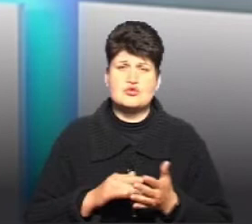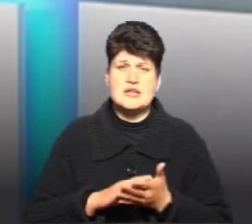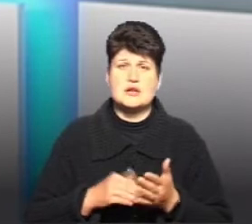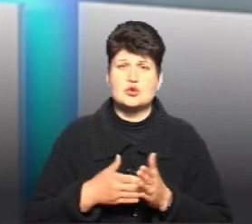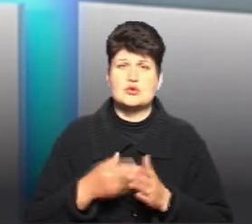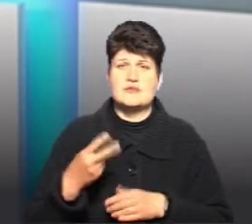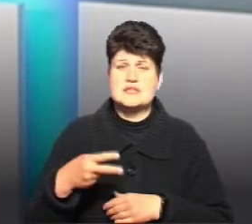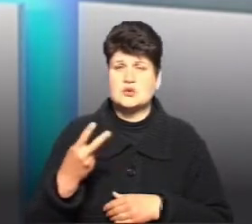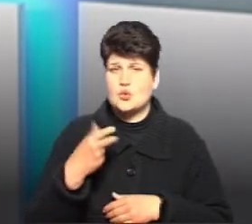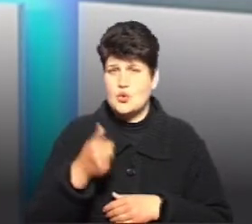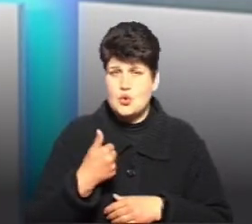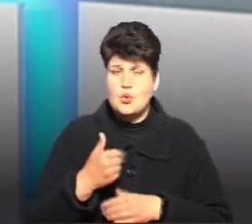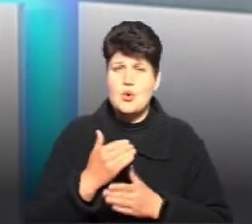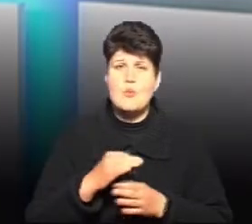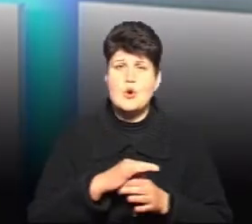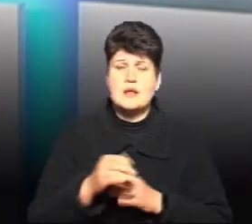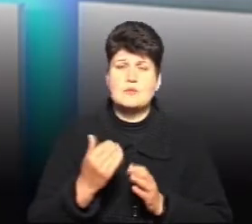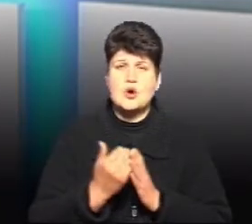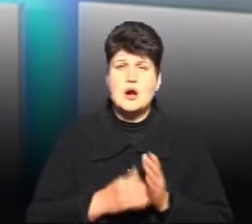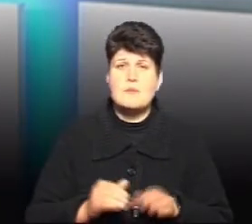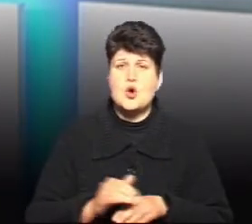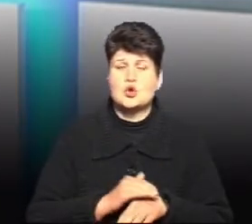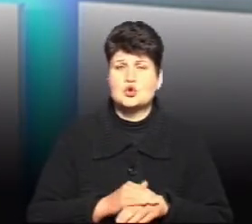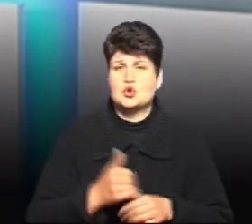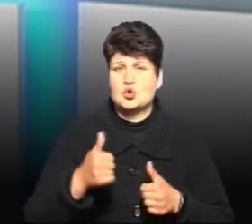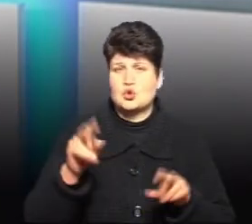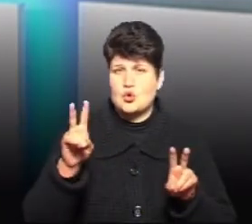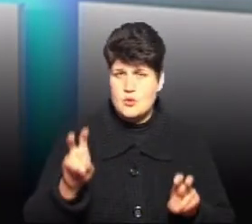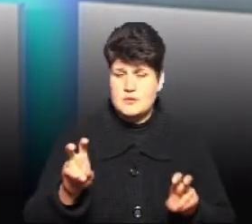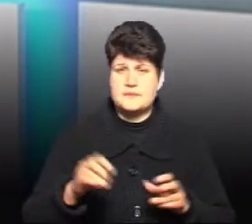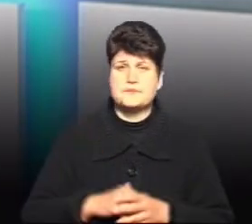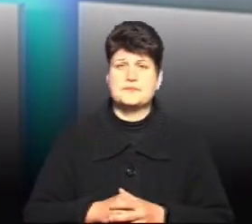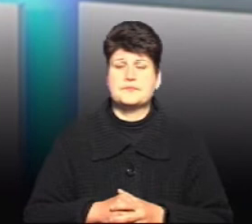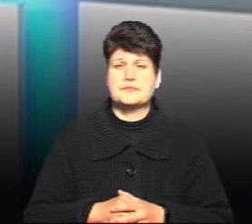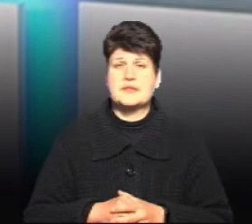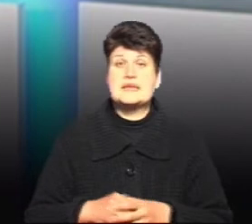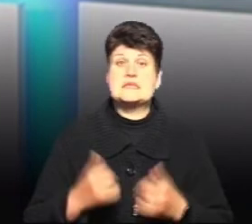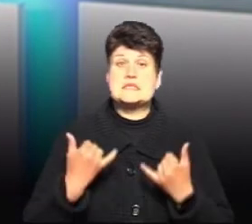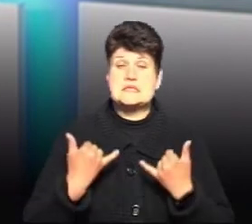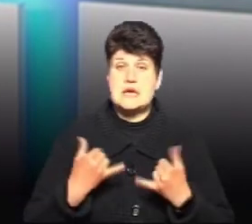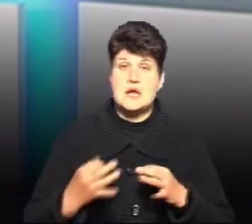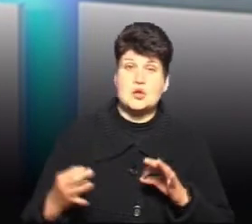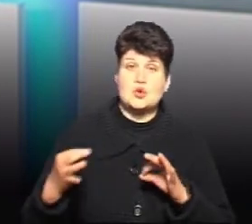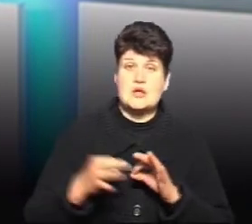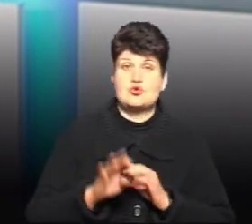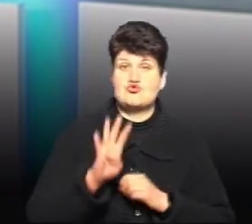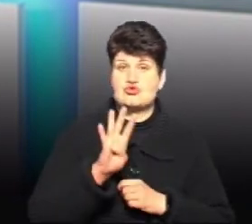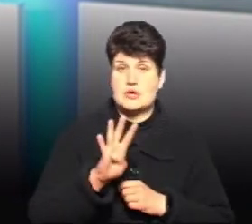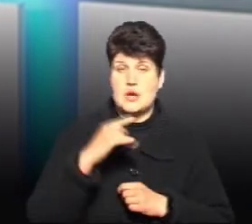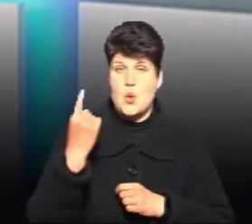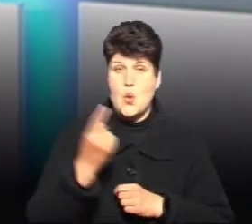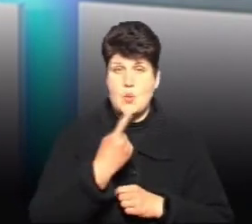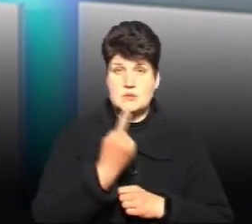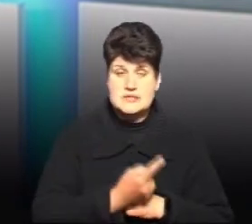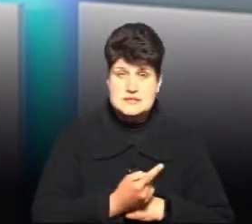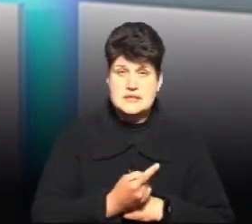програма «Добре» спільно з USAID. І зараз доєдналися 4 області, тобто, якщо не